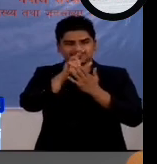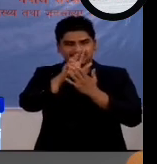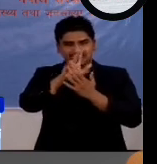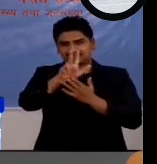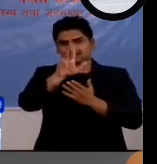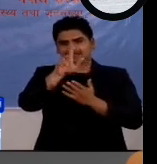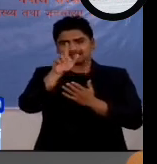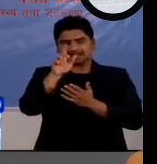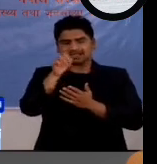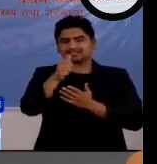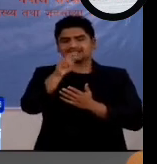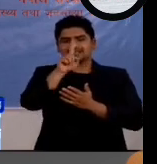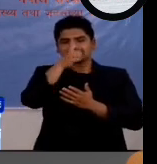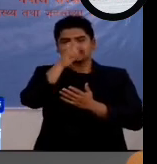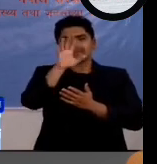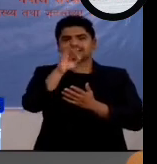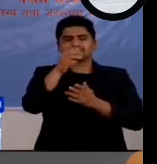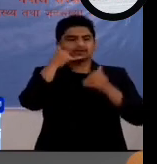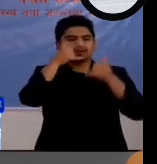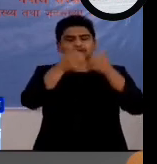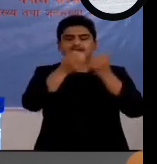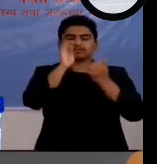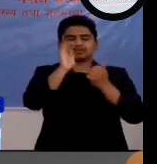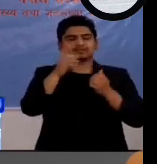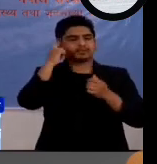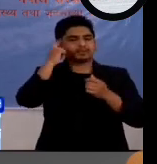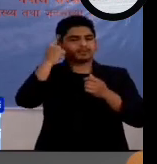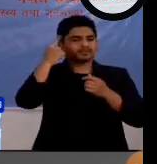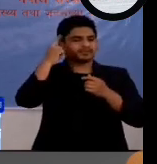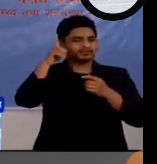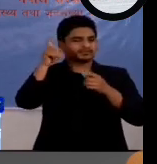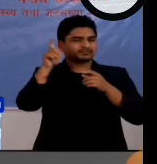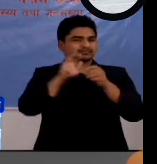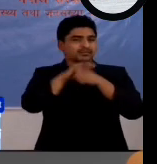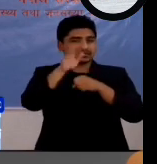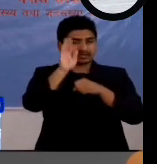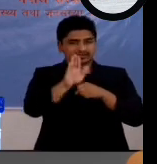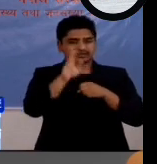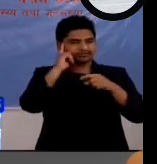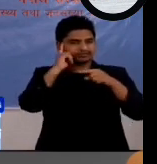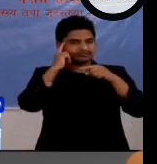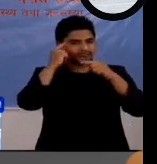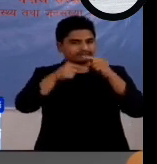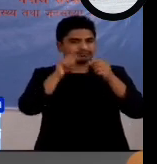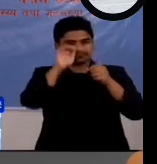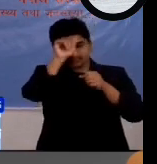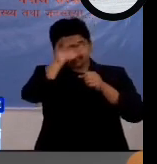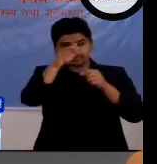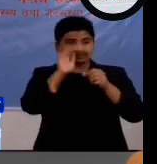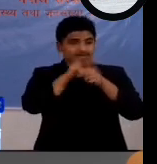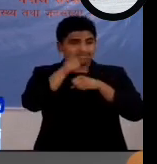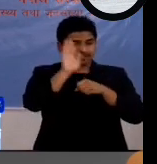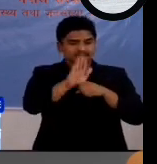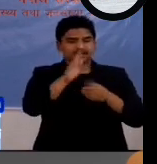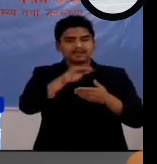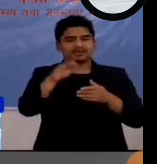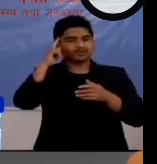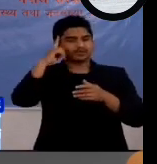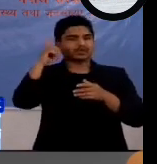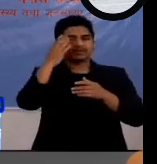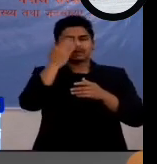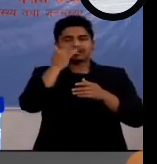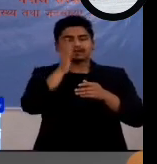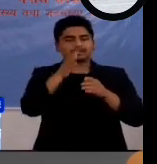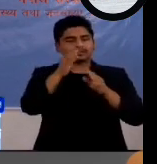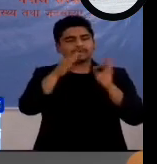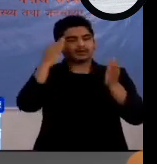984773865150 मा सम्पर्क गर्न सकिन्छ। यो बिचमा धेरै तनाव भएको हुनाले नकारात्मक सन्देशहरू बढी जाने हुँदा बालबालिकालाई तनावको कारणले